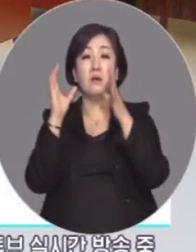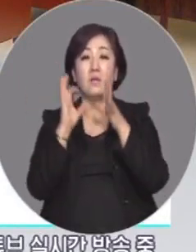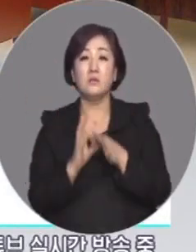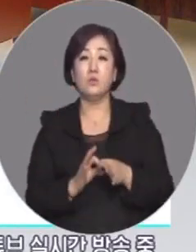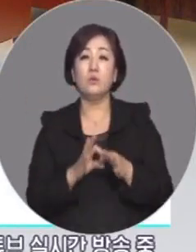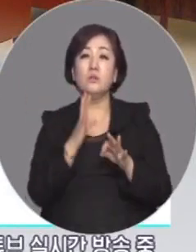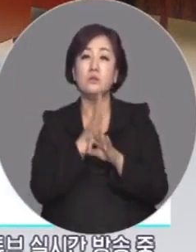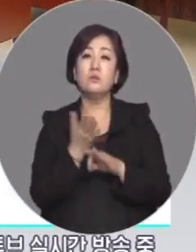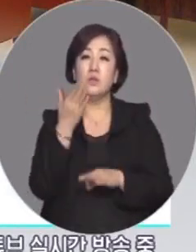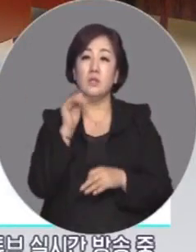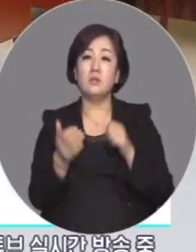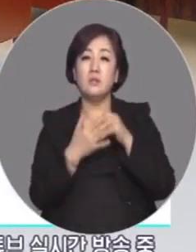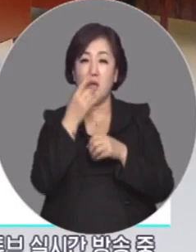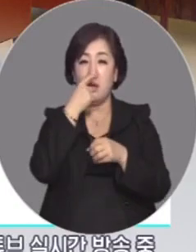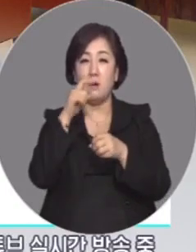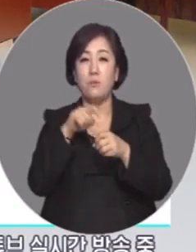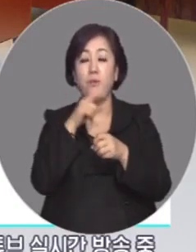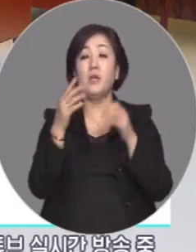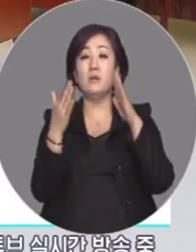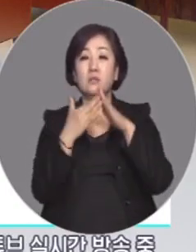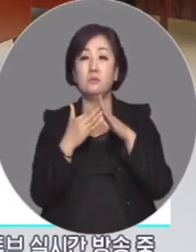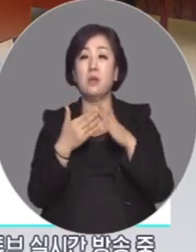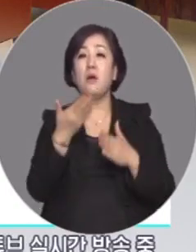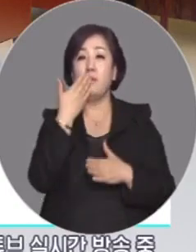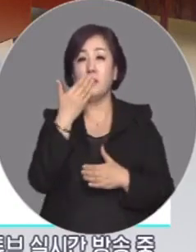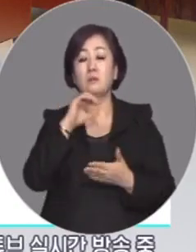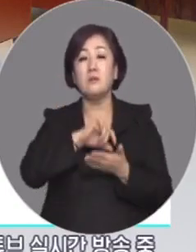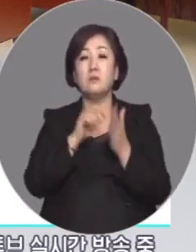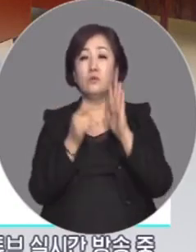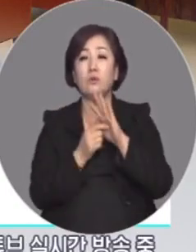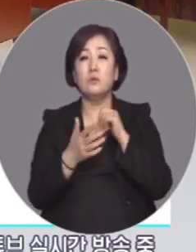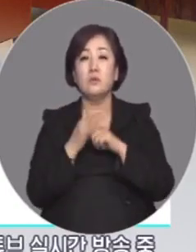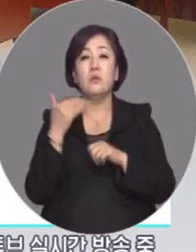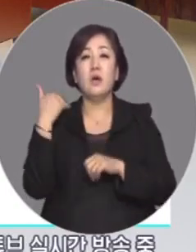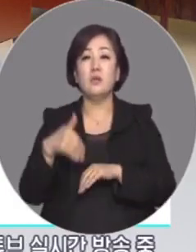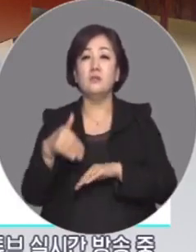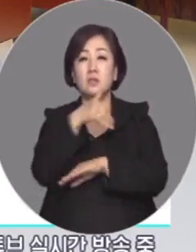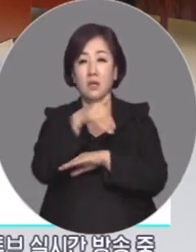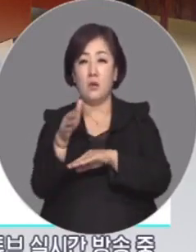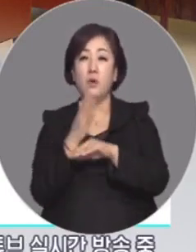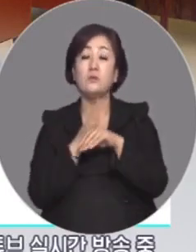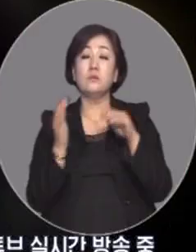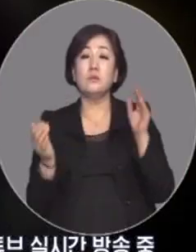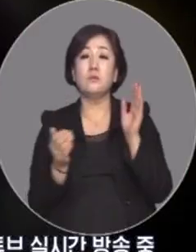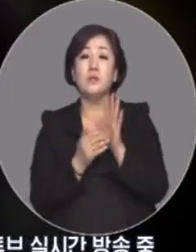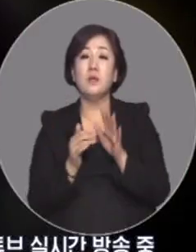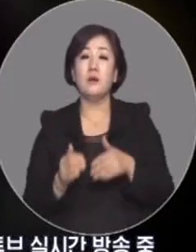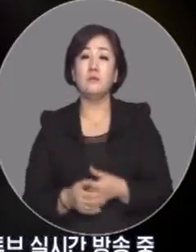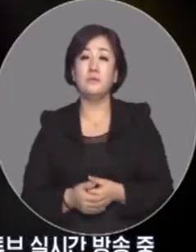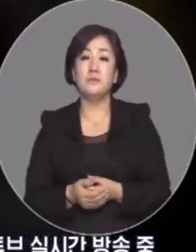전망인데 카페 내 취식 허용 카드는 만지작거리고 있습니다. 배윤주 기자입니다.